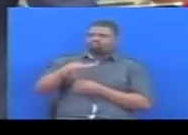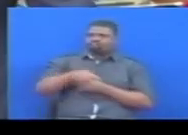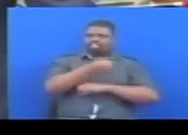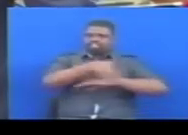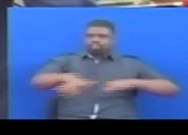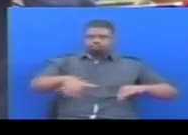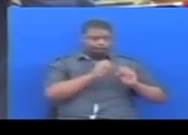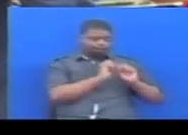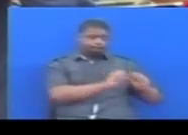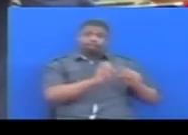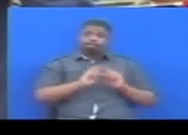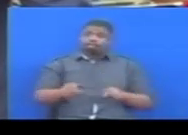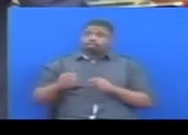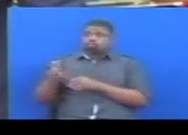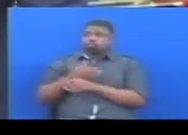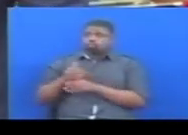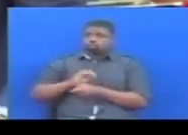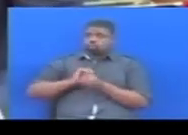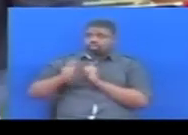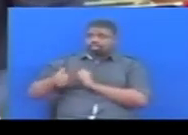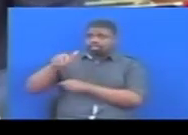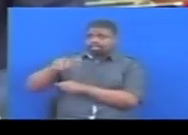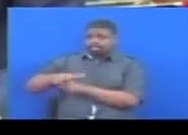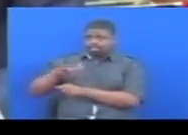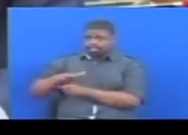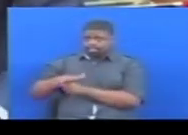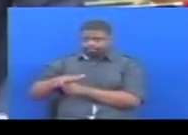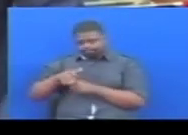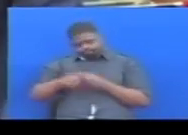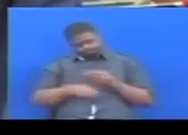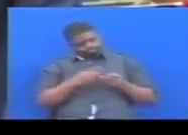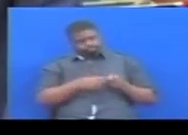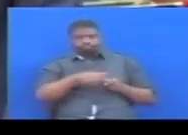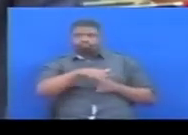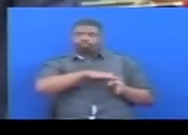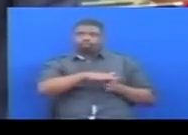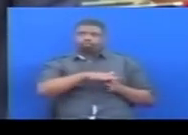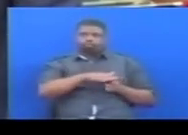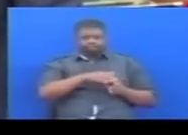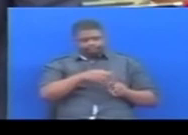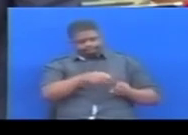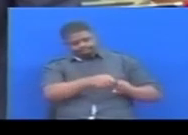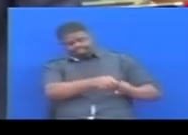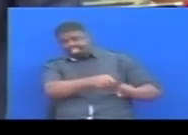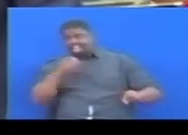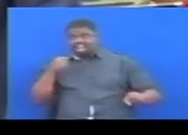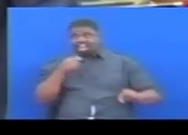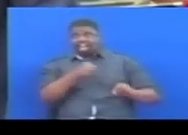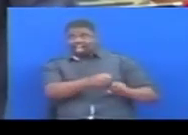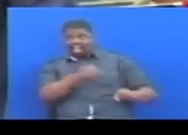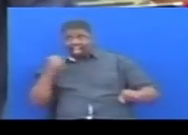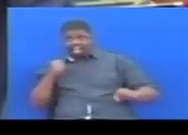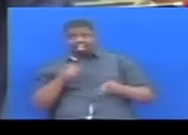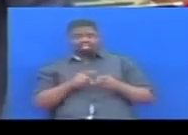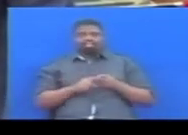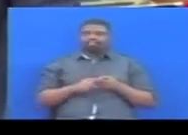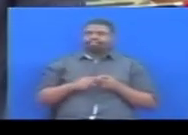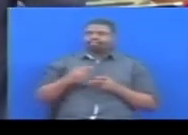ya leseni nyingi, juu ya matumizi ya jenereta, juu ya matumizi ya taa za